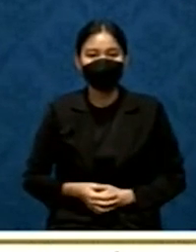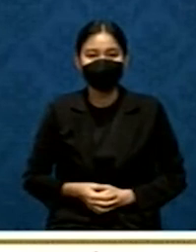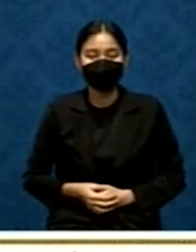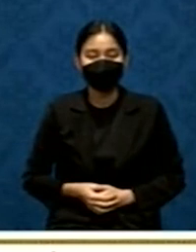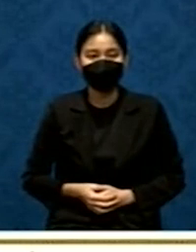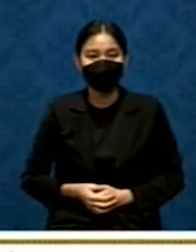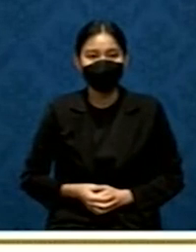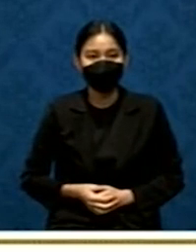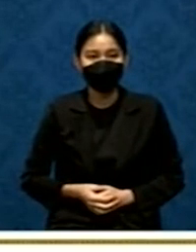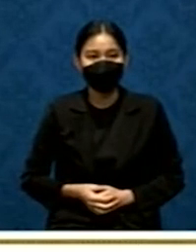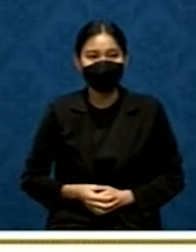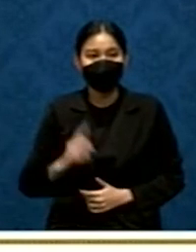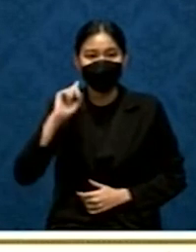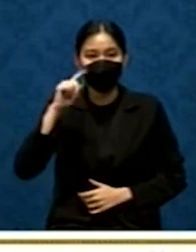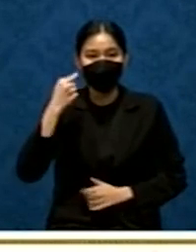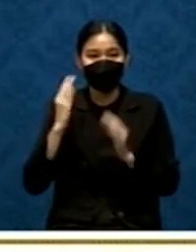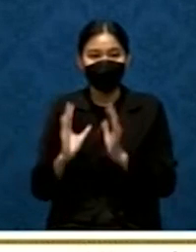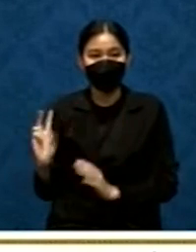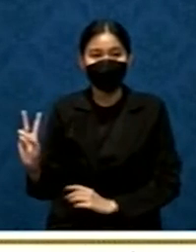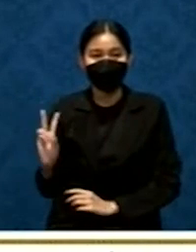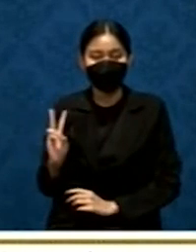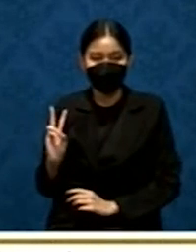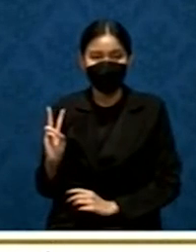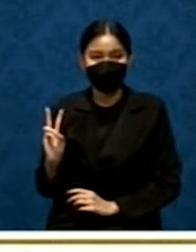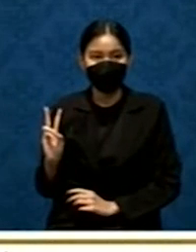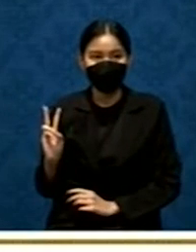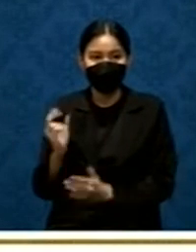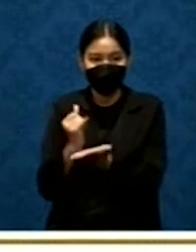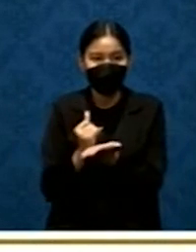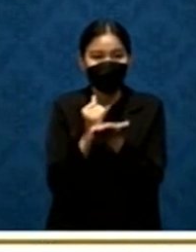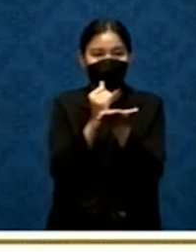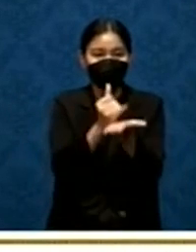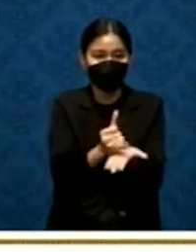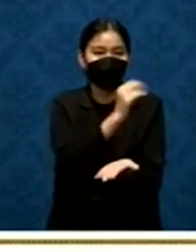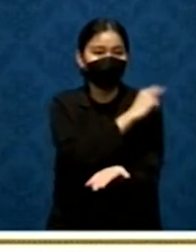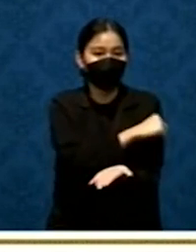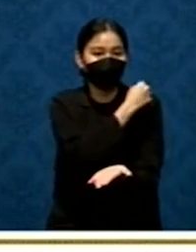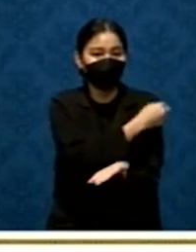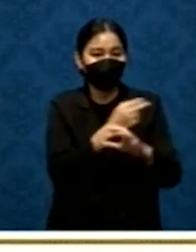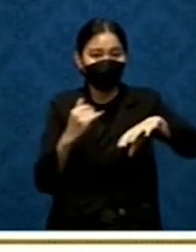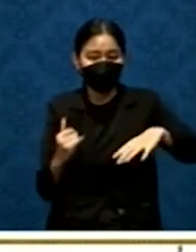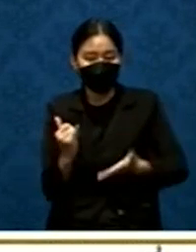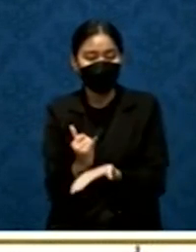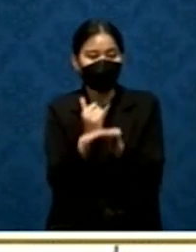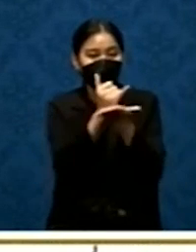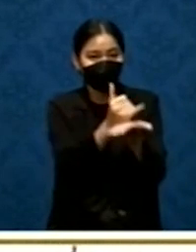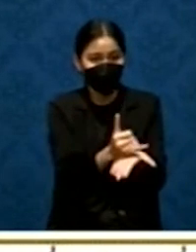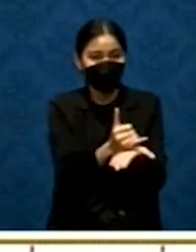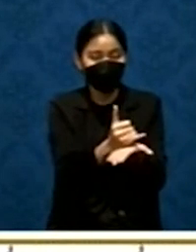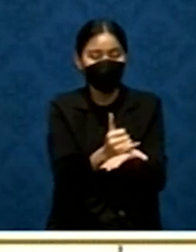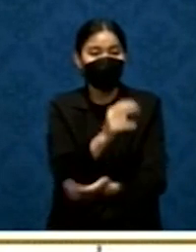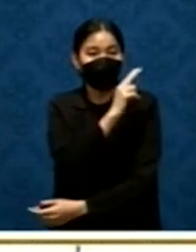ให้น้องทั้งสองนั้นไปอยู่โรงพยาบาลที่อื่นไม่ใช่ว่าโรงพยาบาล